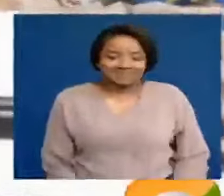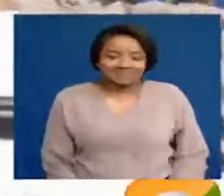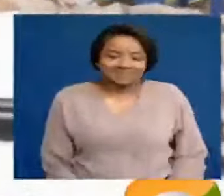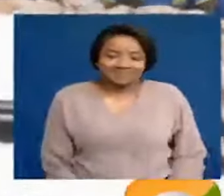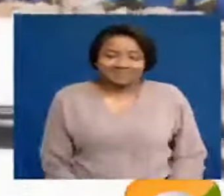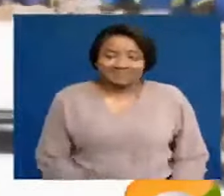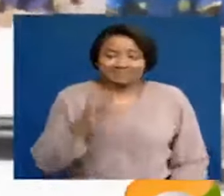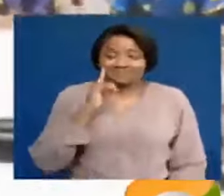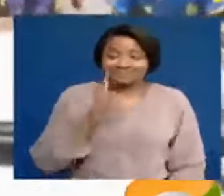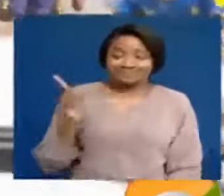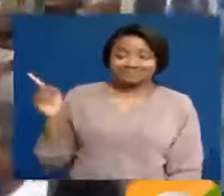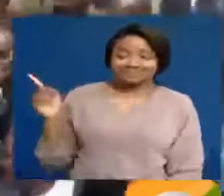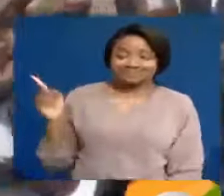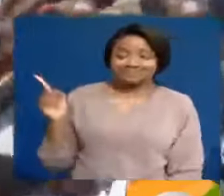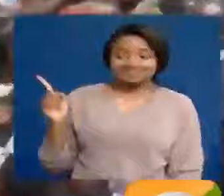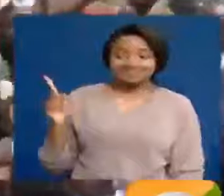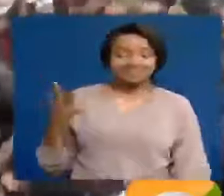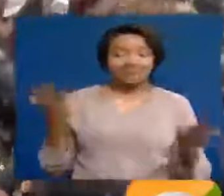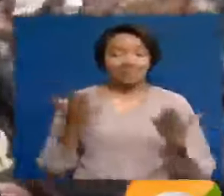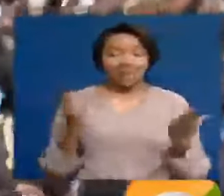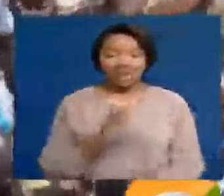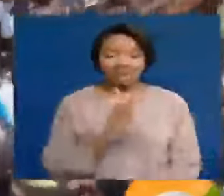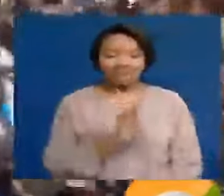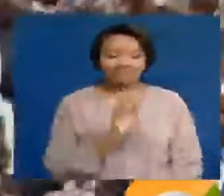Hapa ni Kondele,